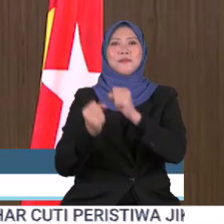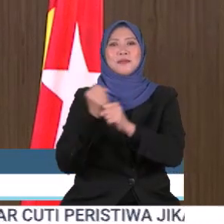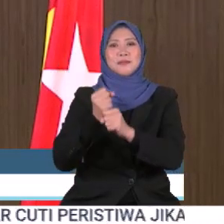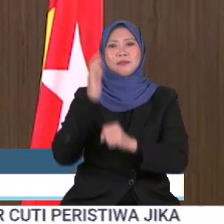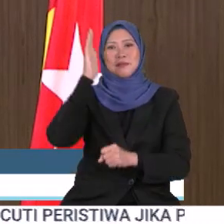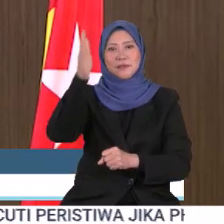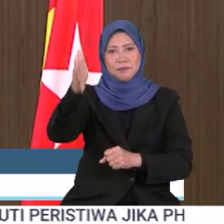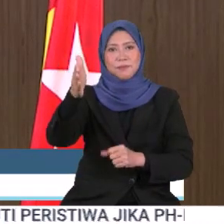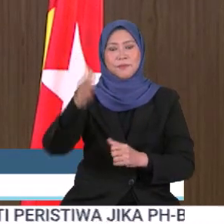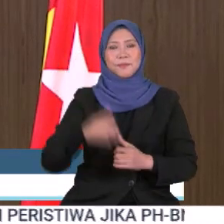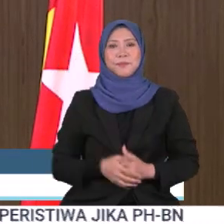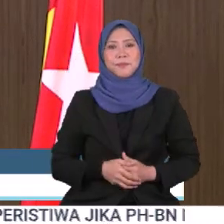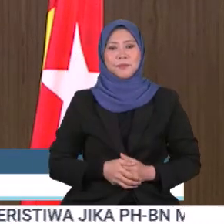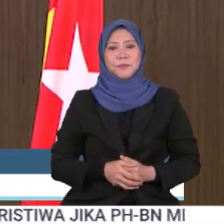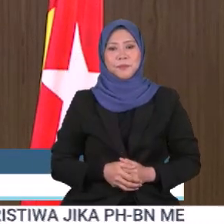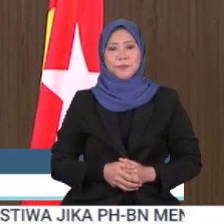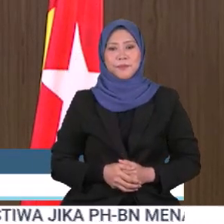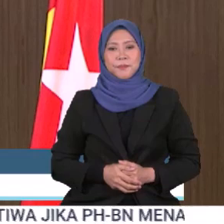akan